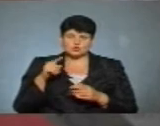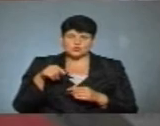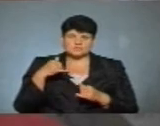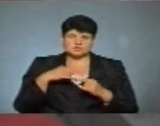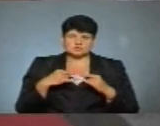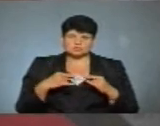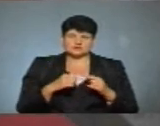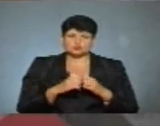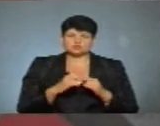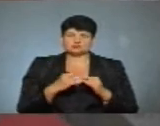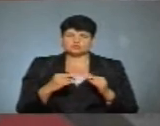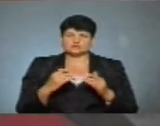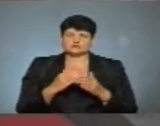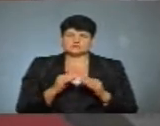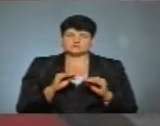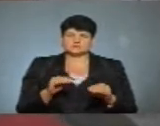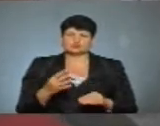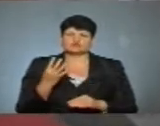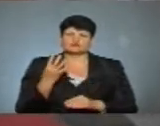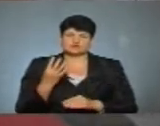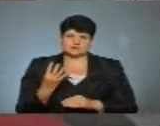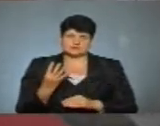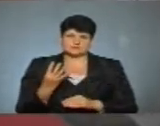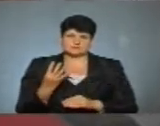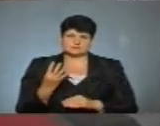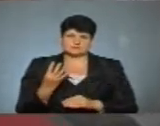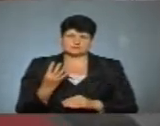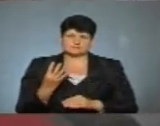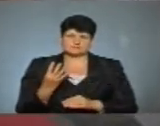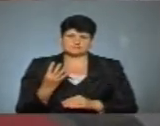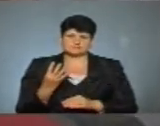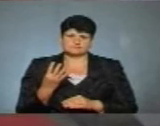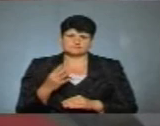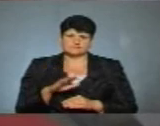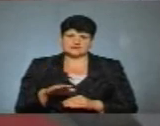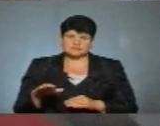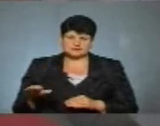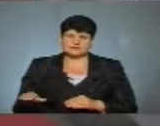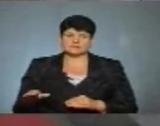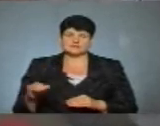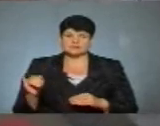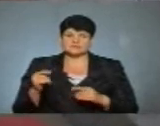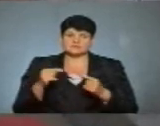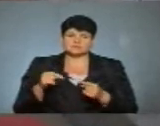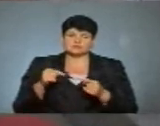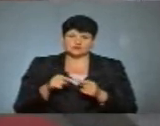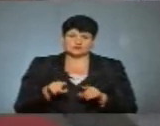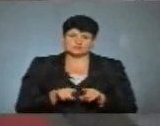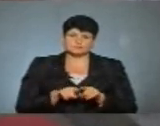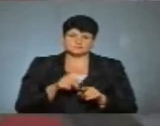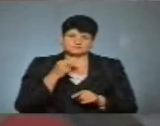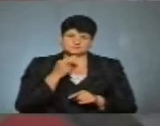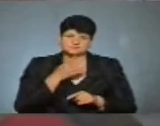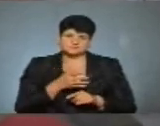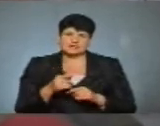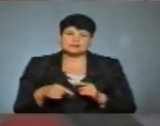відповідно, на кожному столику накрито по 4, на 4, на четверо дітей, діточок, відповідно, вони так і харчуються.